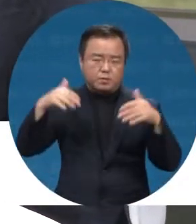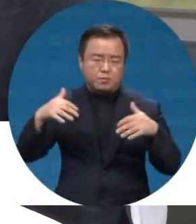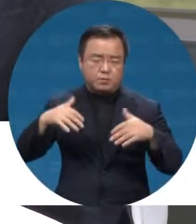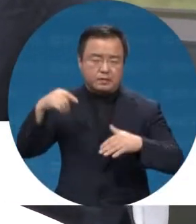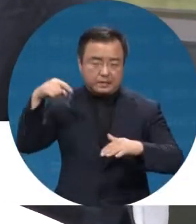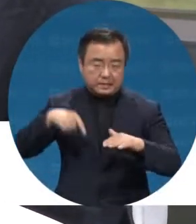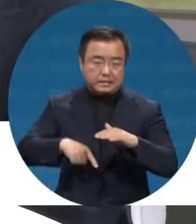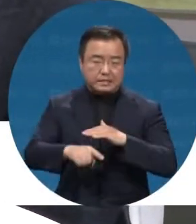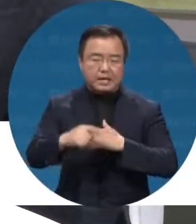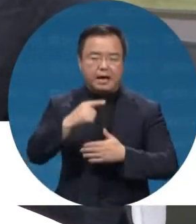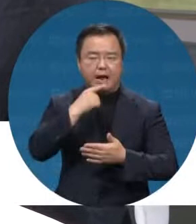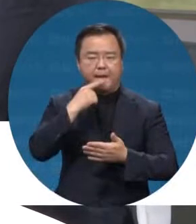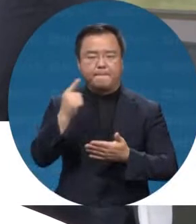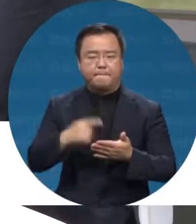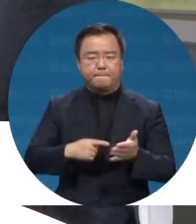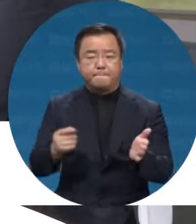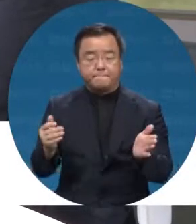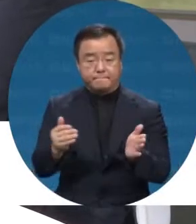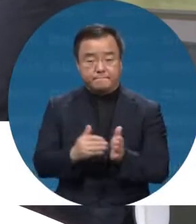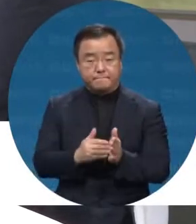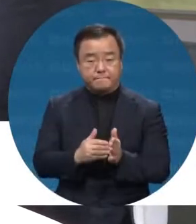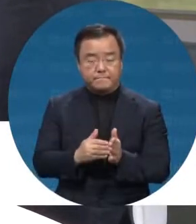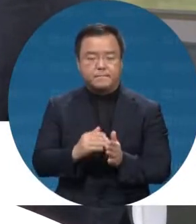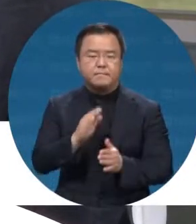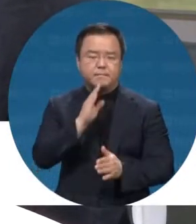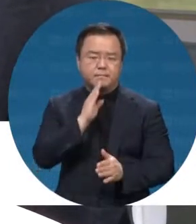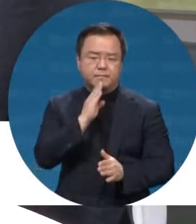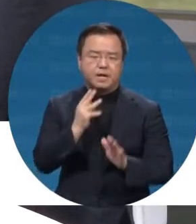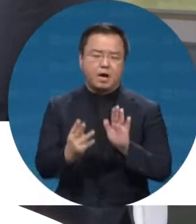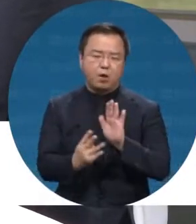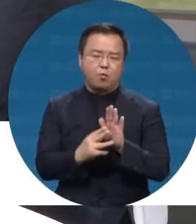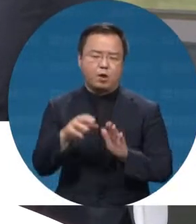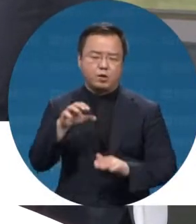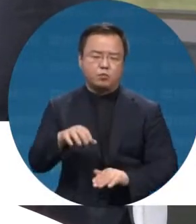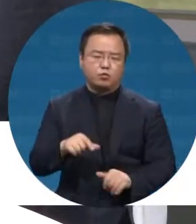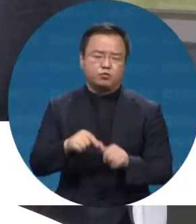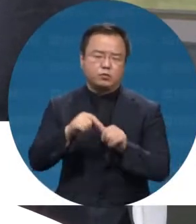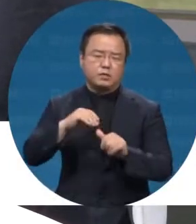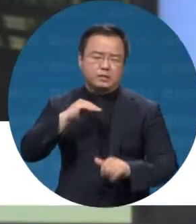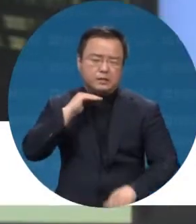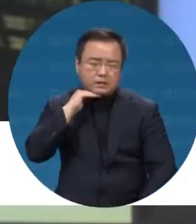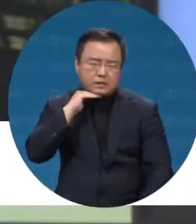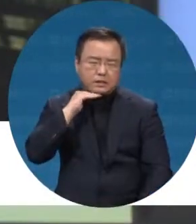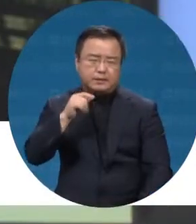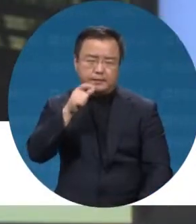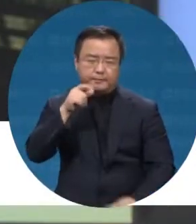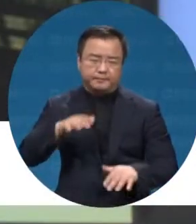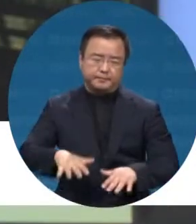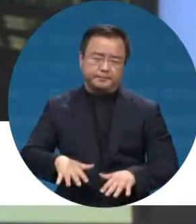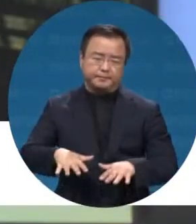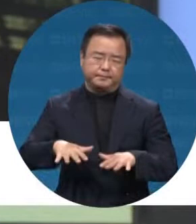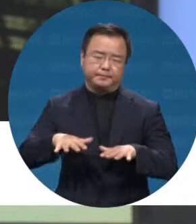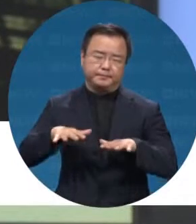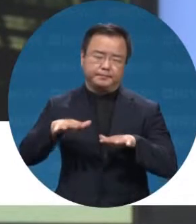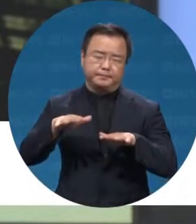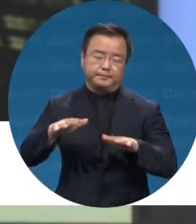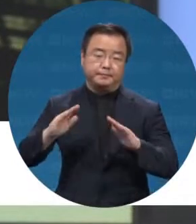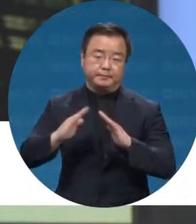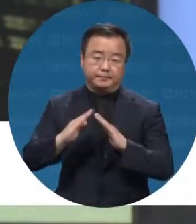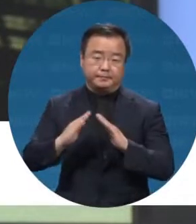지하에 피해가 좀 있었죠네 관악구에서 구조를 기다리던 물이 차오르는 집에서 구조를